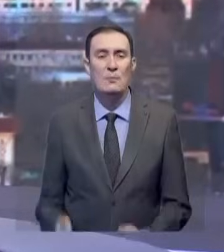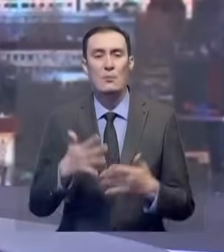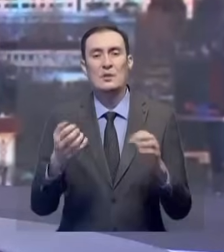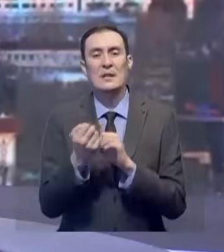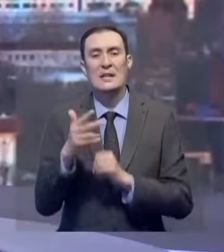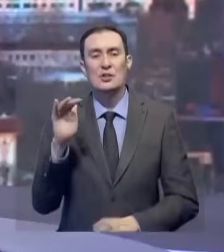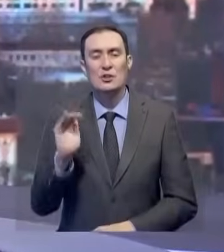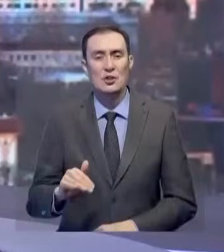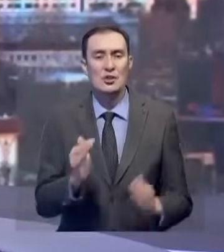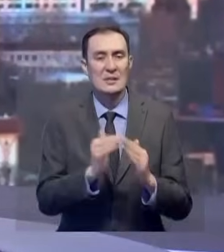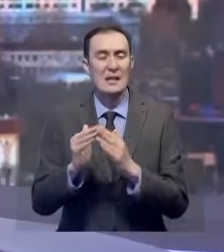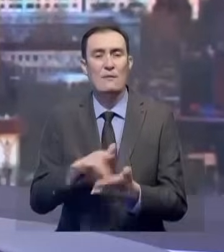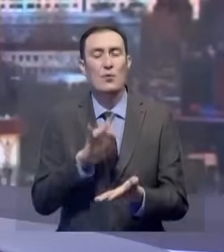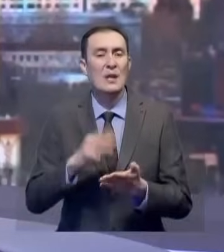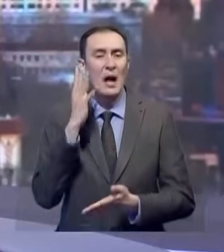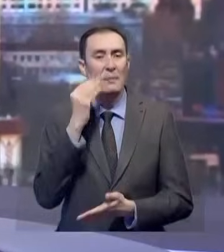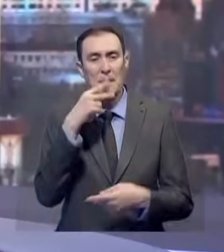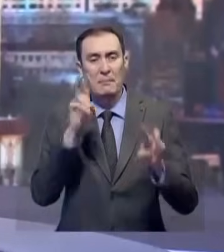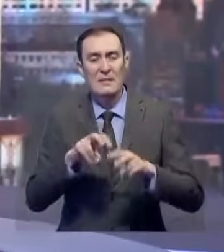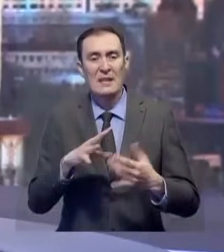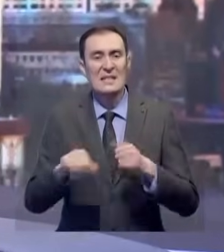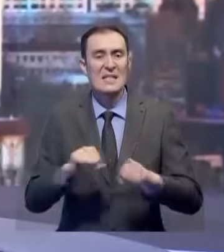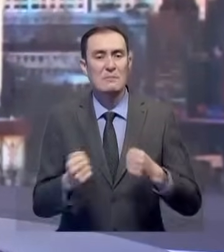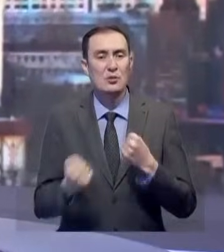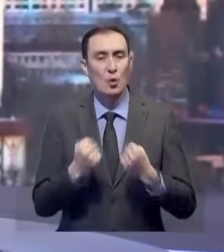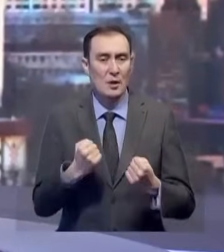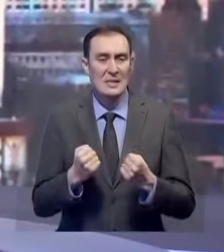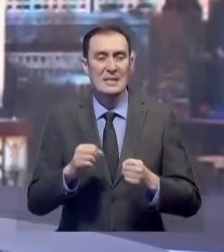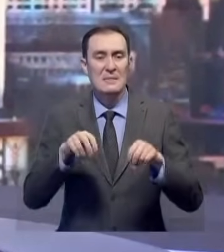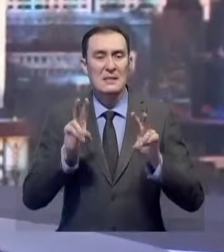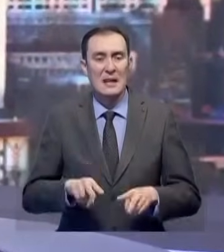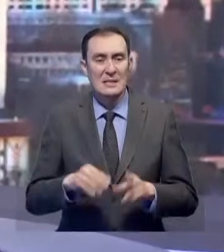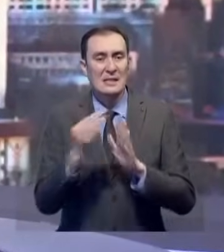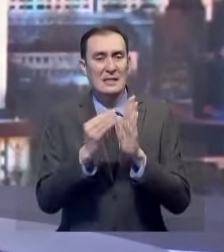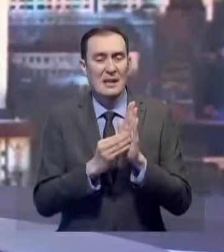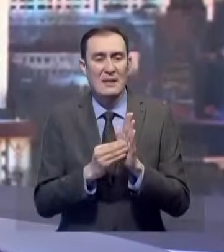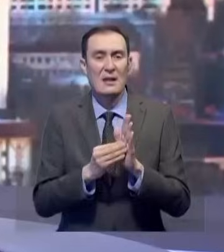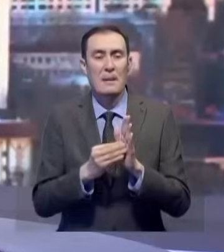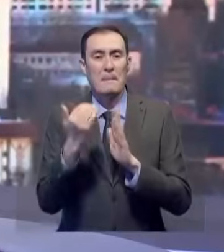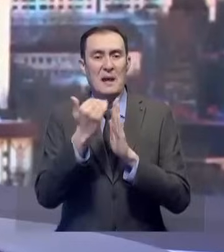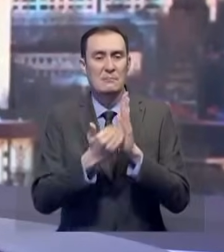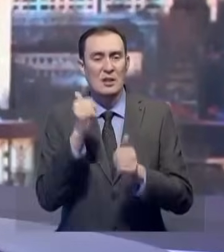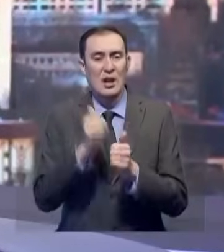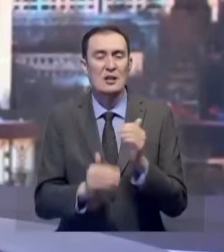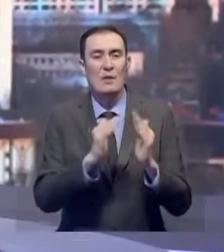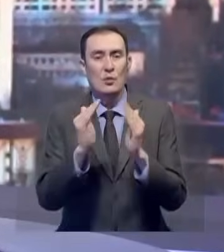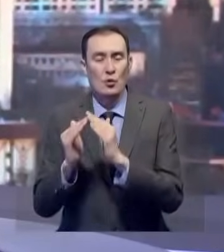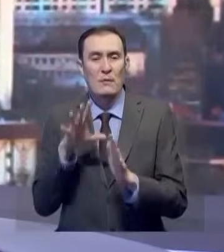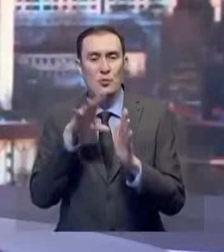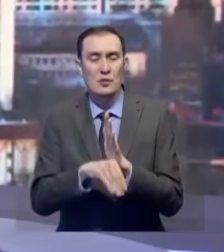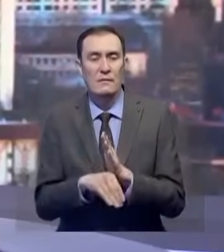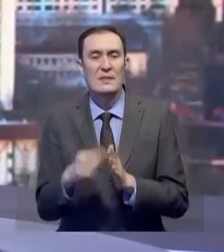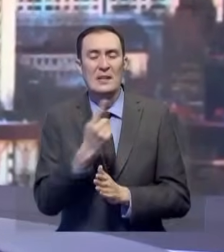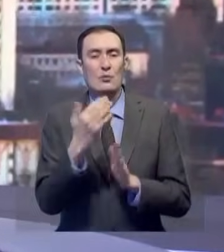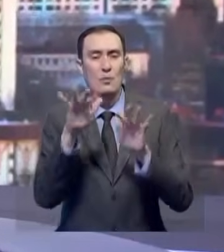Больше 13 тысяч зданий в Алматы проверят на сейсмостойкость. Специалисты составят электронный паспорт каждого дома и внесут в